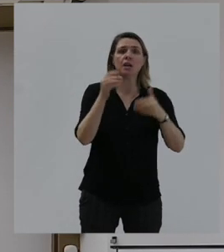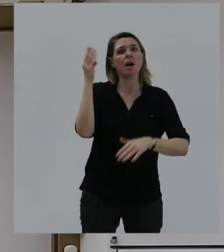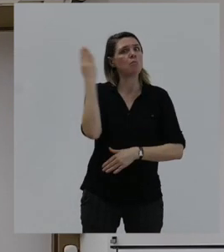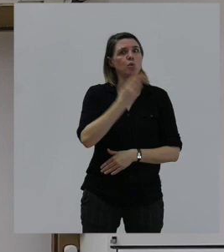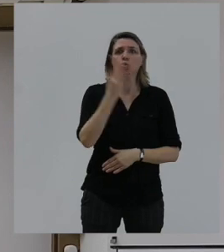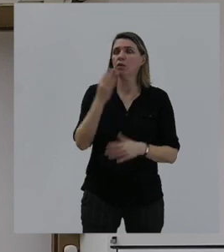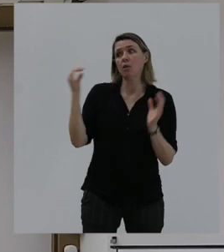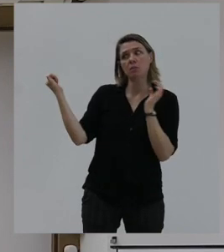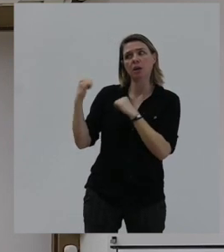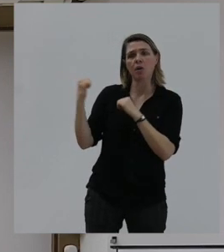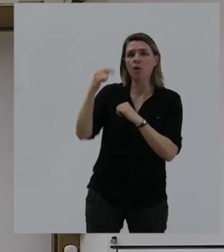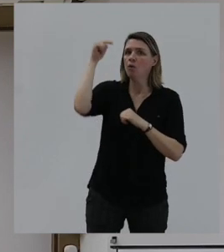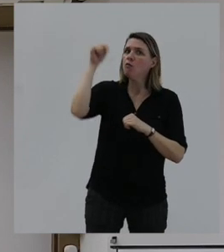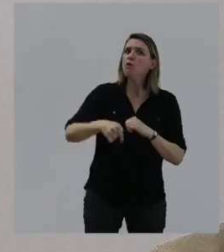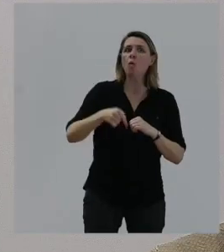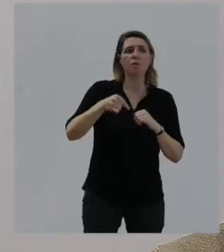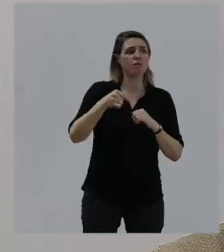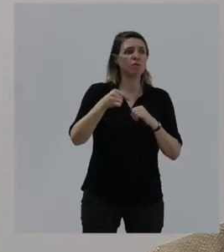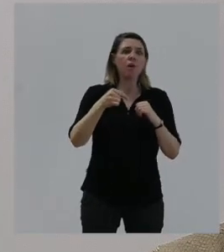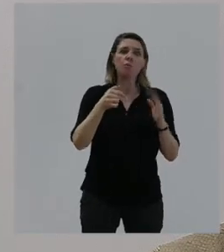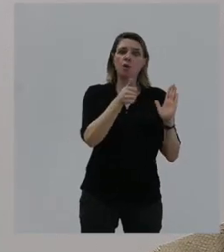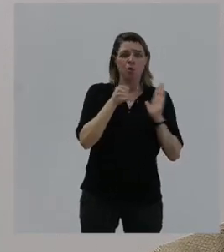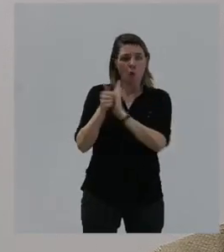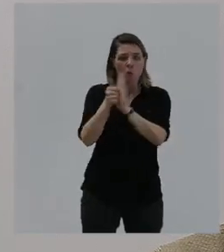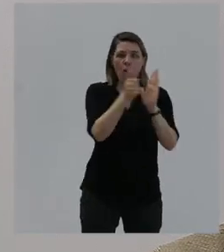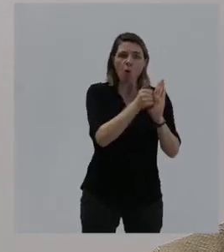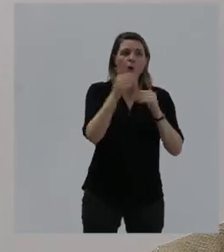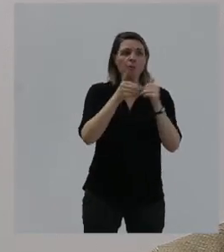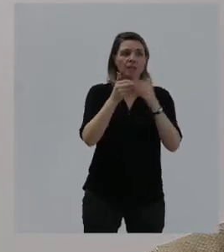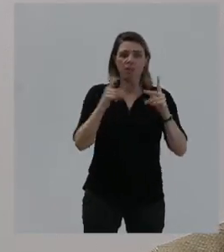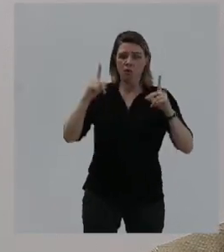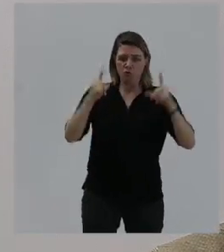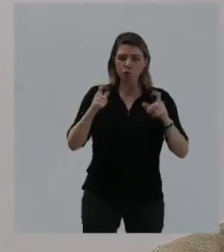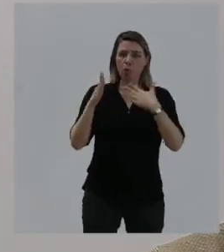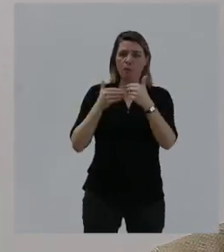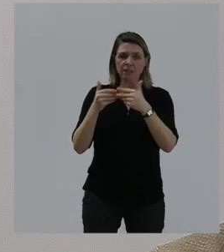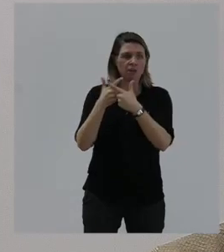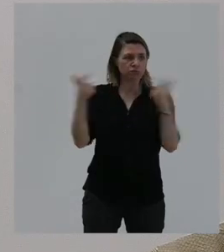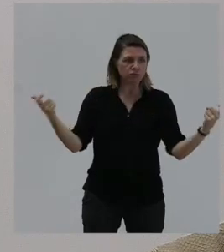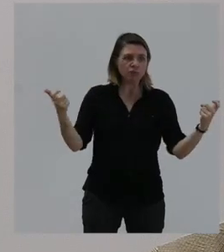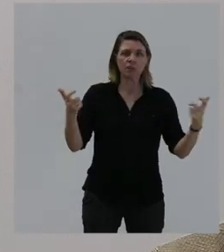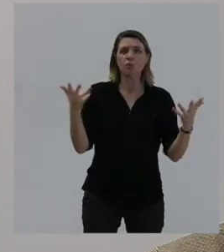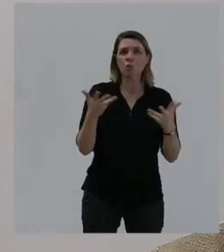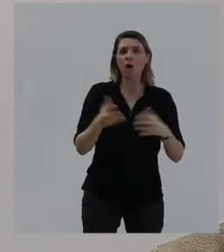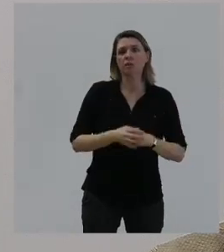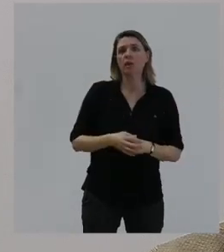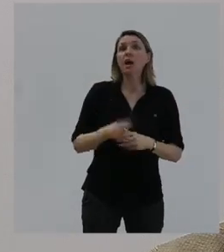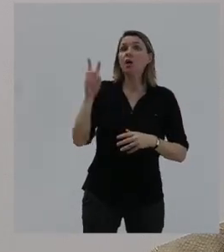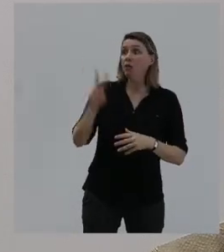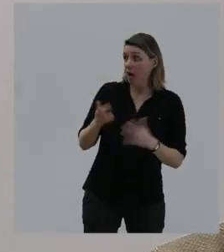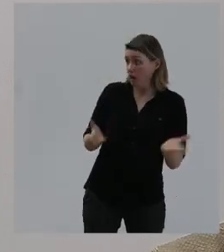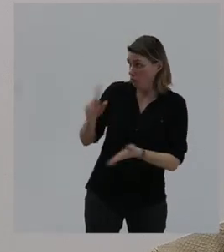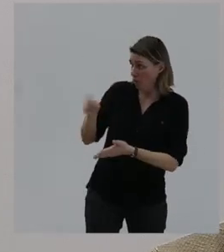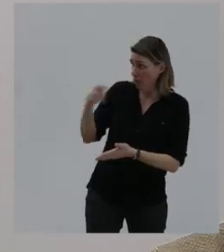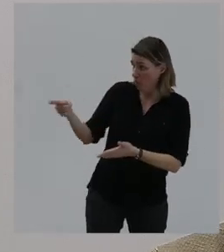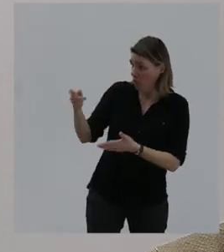l'absolument besoin de la cartographie des emplois. Et la place que vous y accordez me fait penser pourquoi vous n'avez pas déjà lancé ce chantier, alors